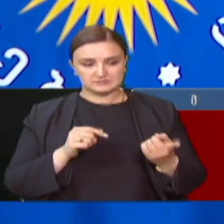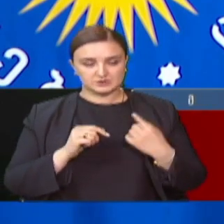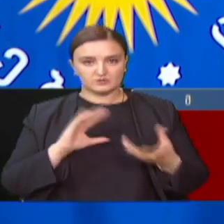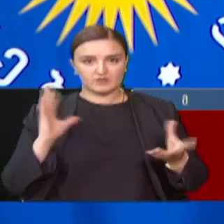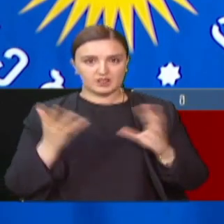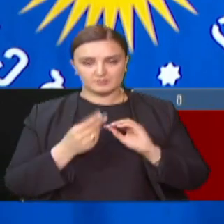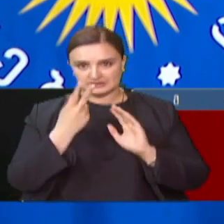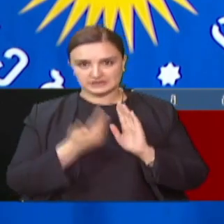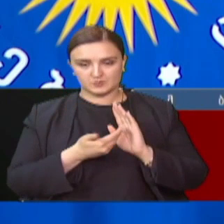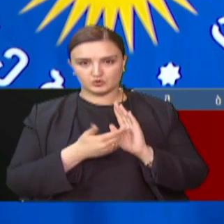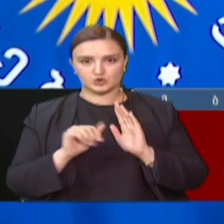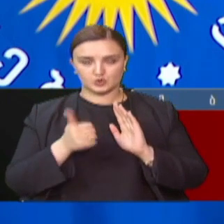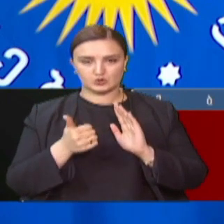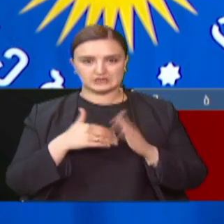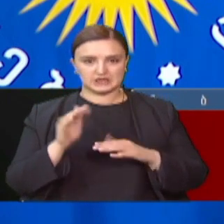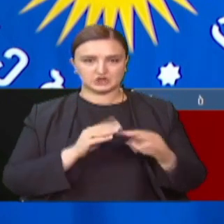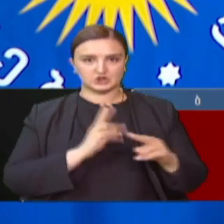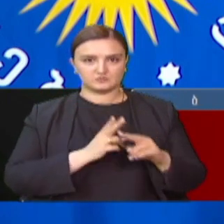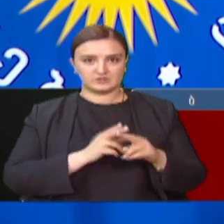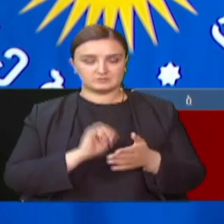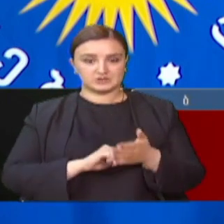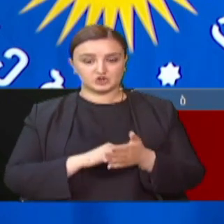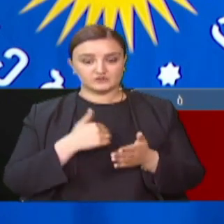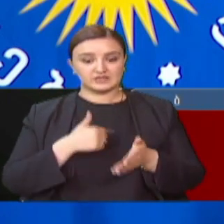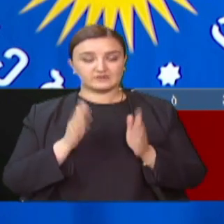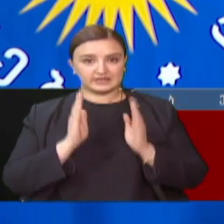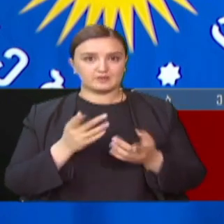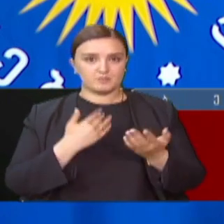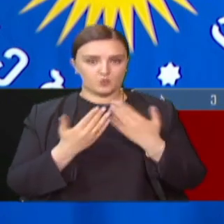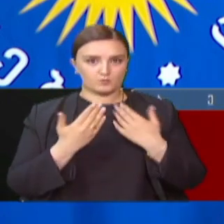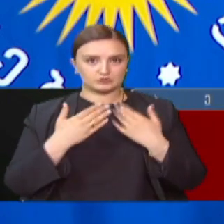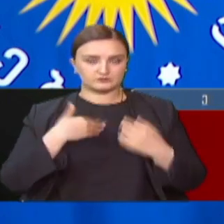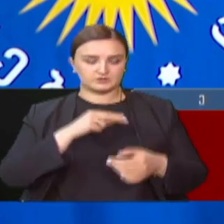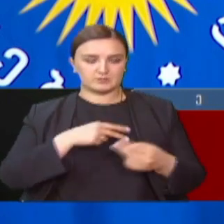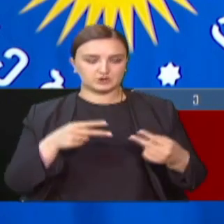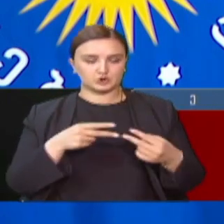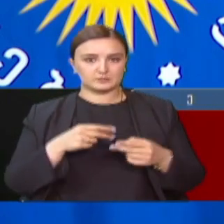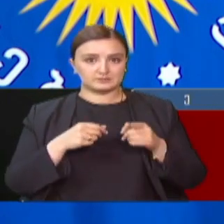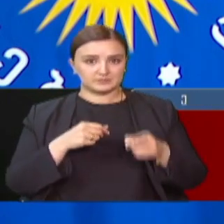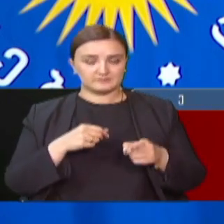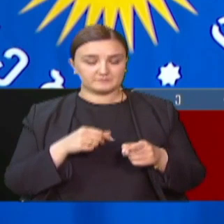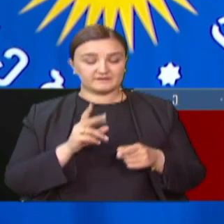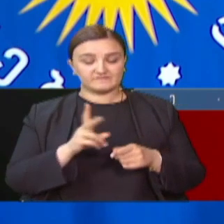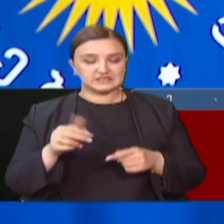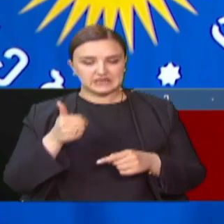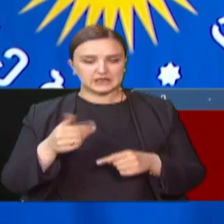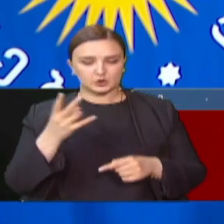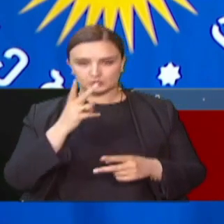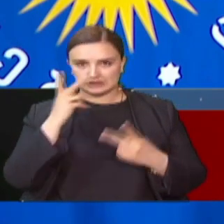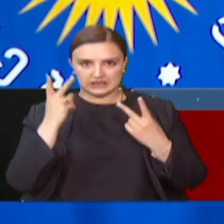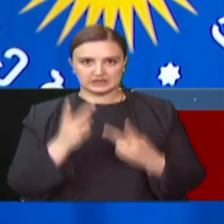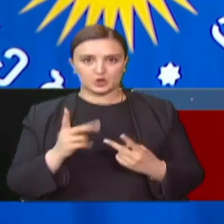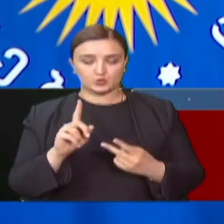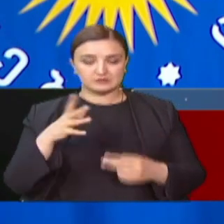ყველაფერი წარმოაჩინონ როგორც ხელისშემშელი ფაქტორი, მაგრამ ჩვენ გვექნება ასევე კომუნიკაცია ჩვენს პარტნიორებმა, პატრიოტებთან, რომელთაც კარგად უნდა დაინახონ,